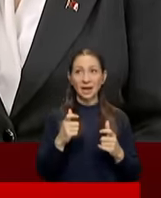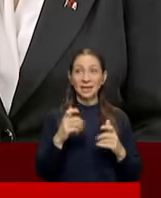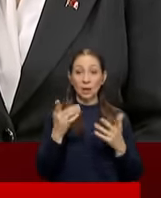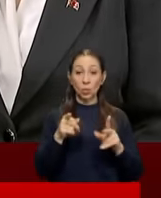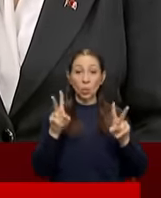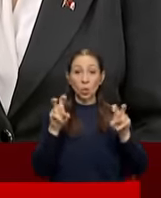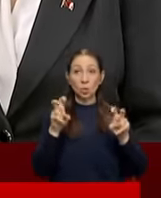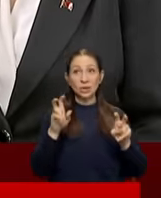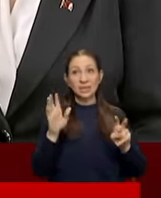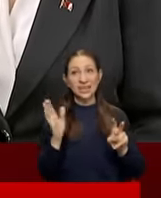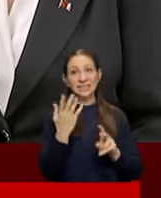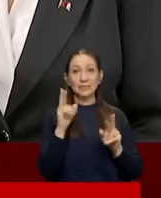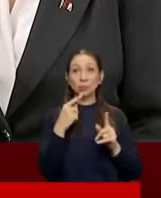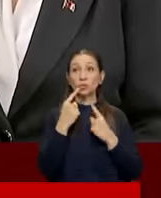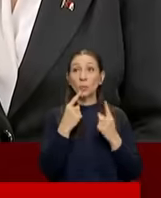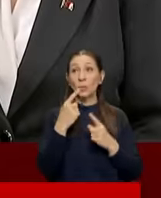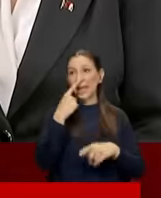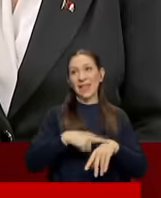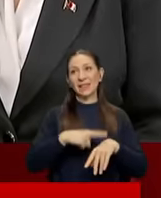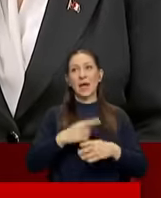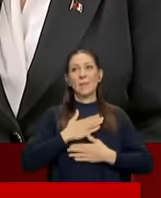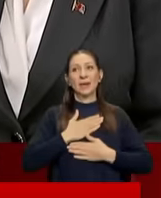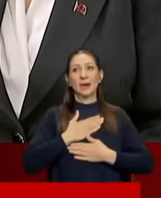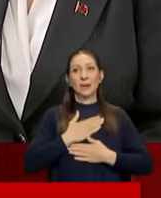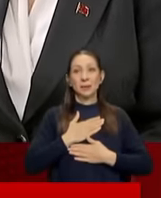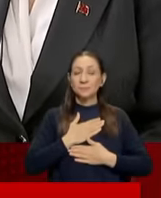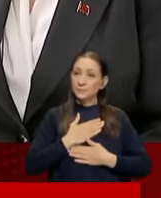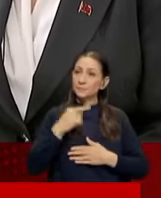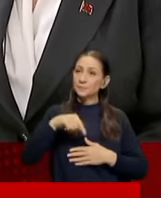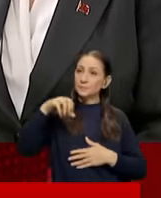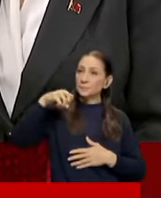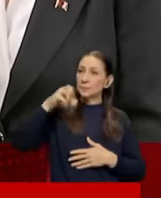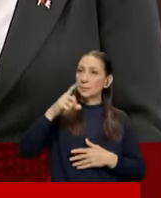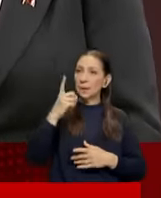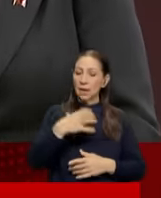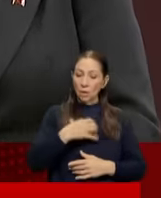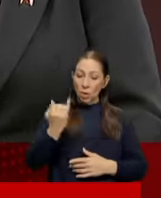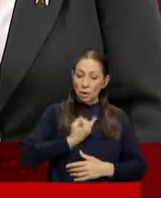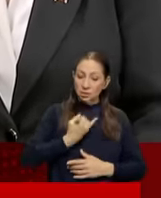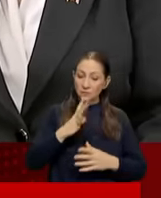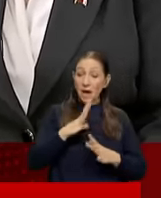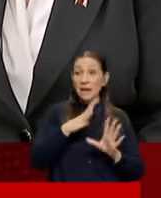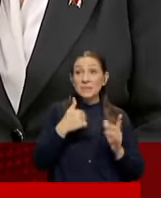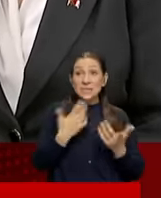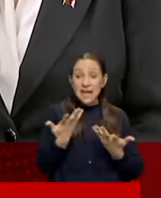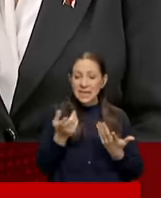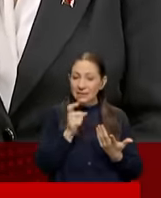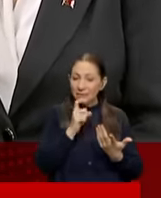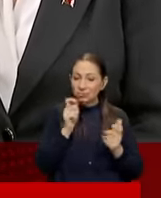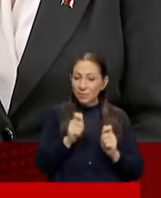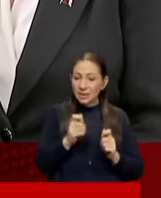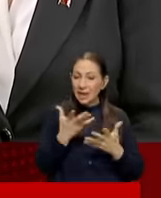ya bu konu geçti diye düşünüyorum burada in andılar Yani bunu yapabileceğimizi şimdi AK Parti bir Öz eleştiri içinde Biz nerede neden